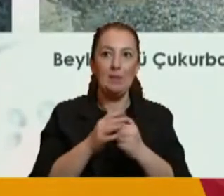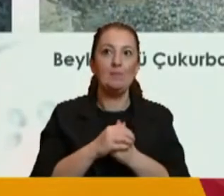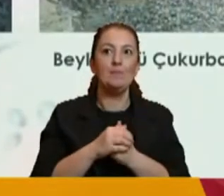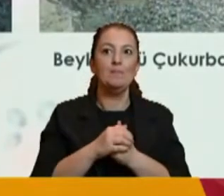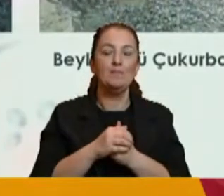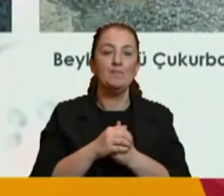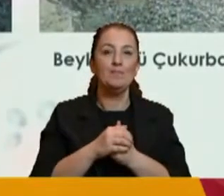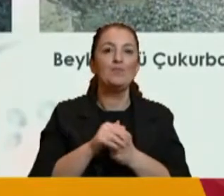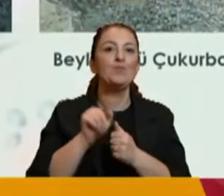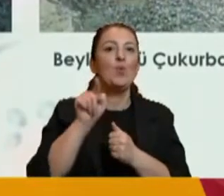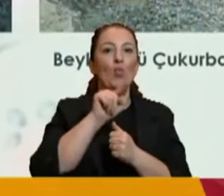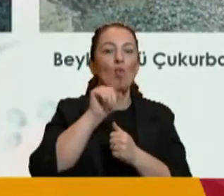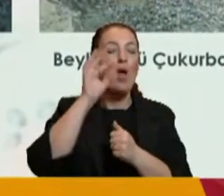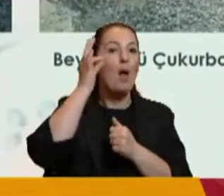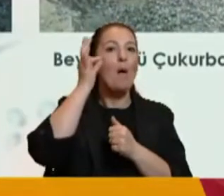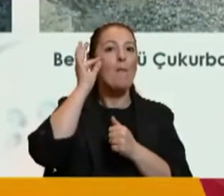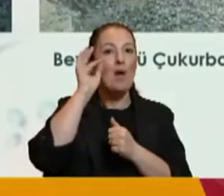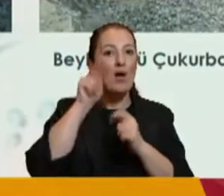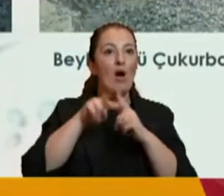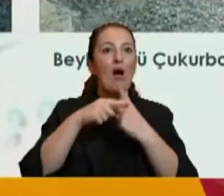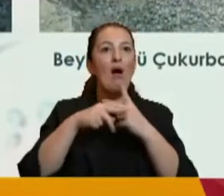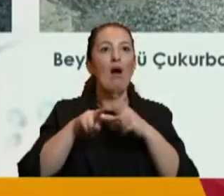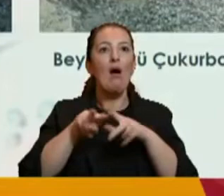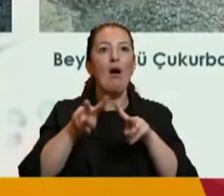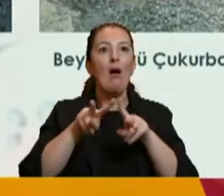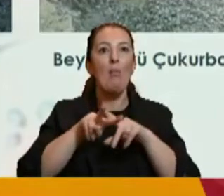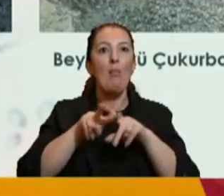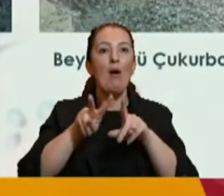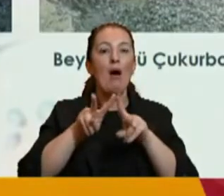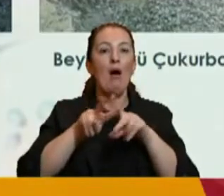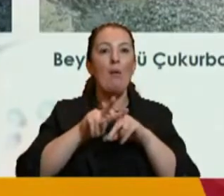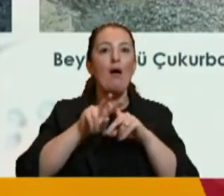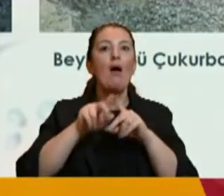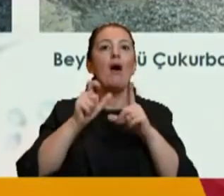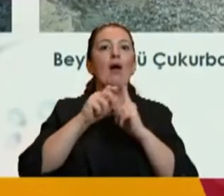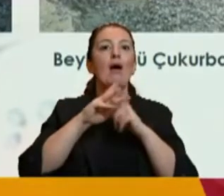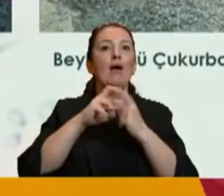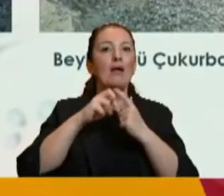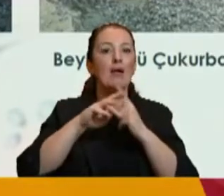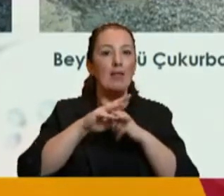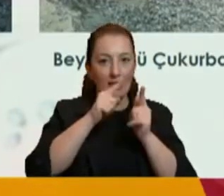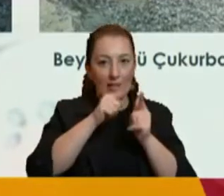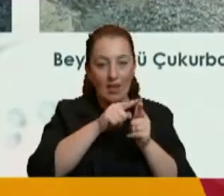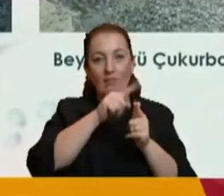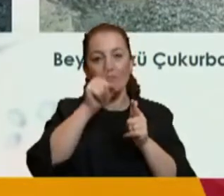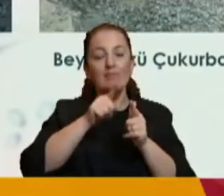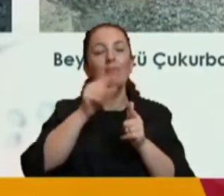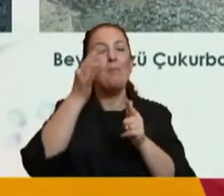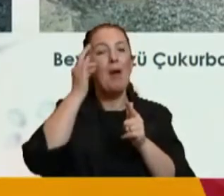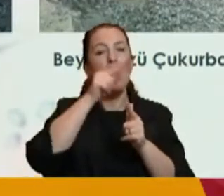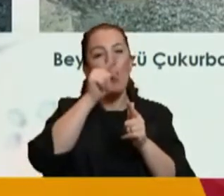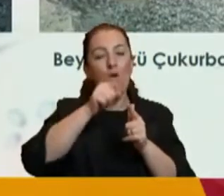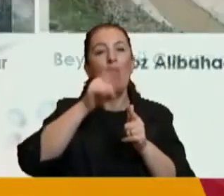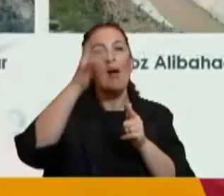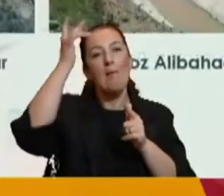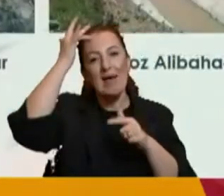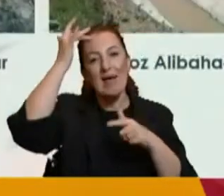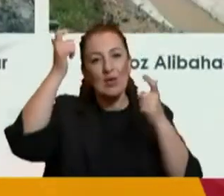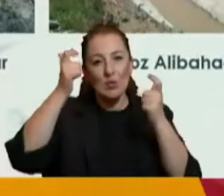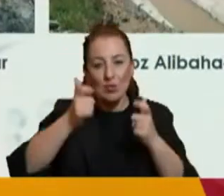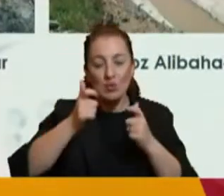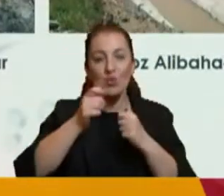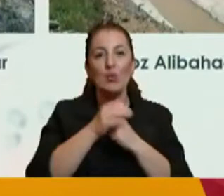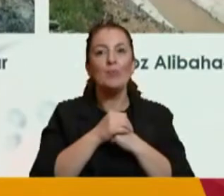bunlar Bakırköy ayamama Deresi Bakırköy karamanderesi Beylikdüzü Çukurbostan Deresi